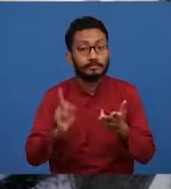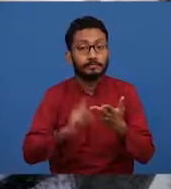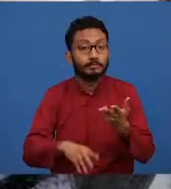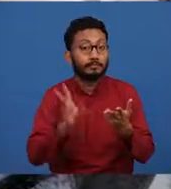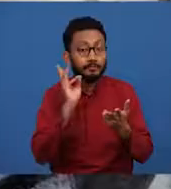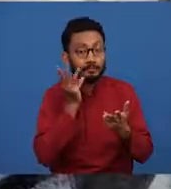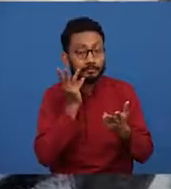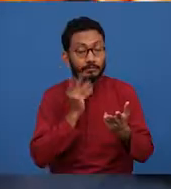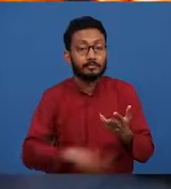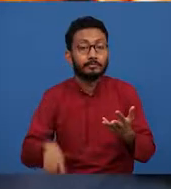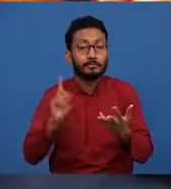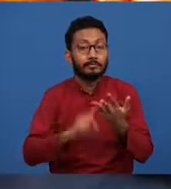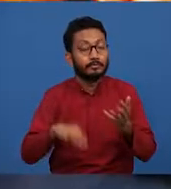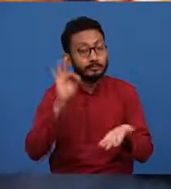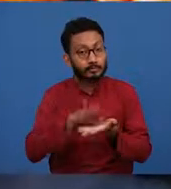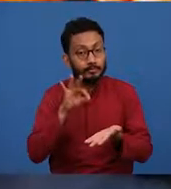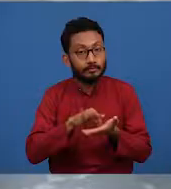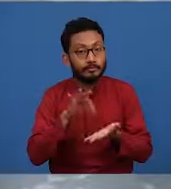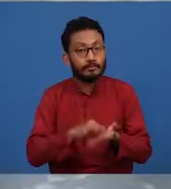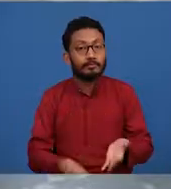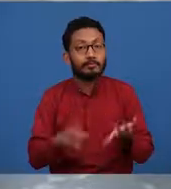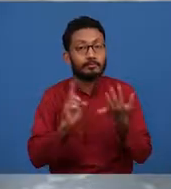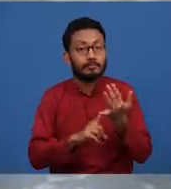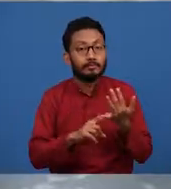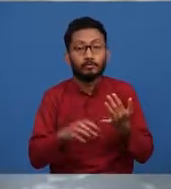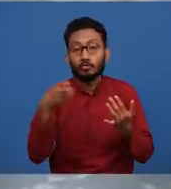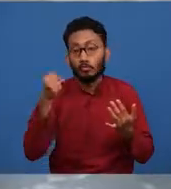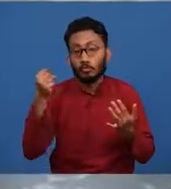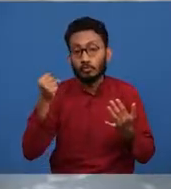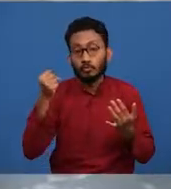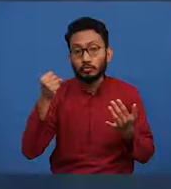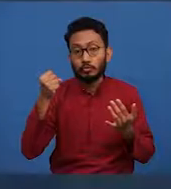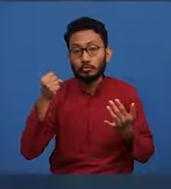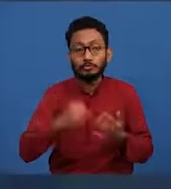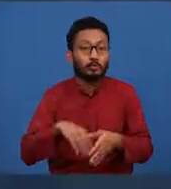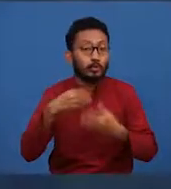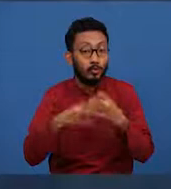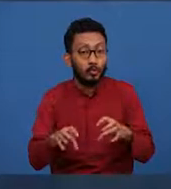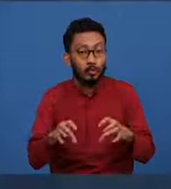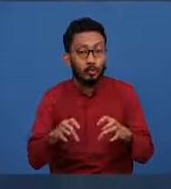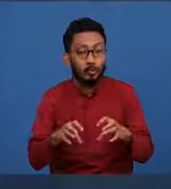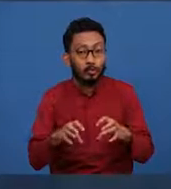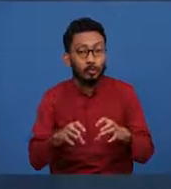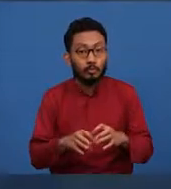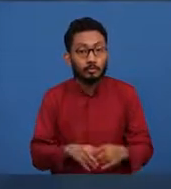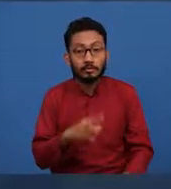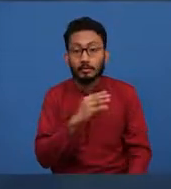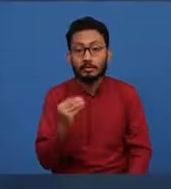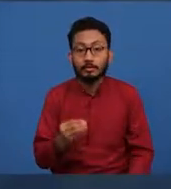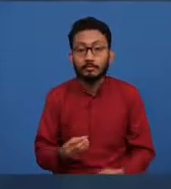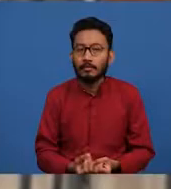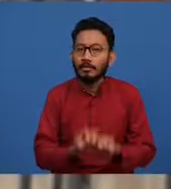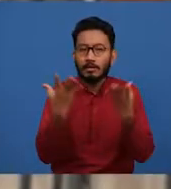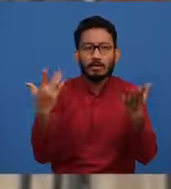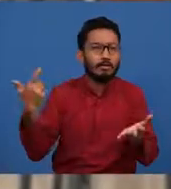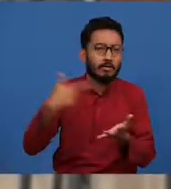nasi, ayam, susu, telur dan banyak